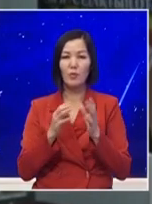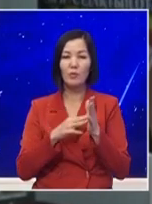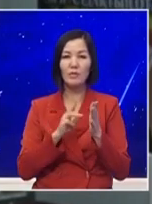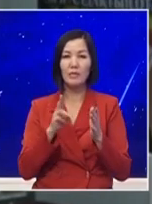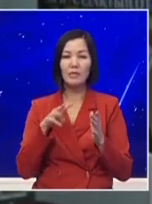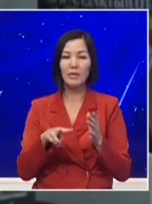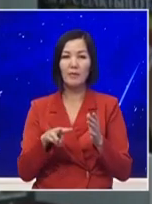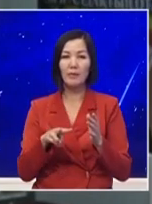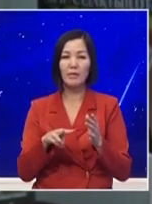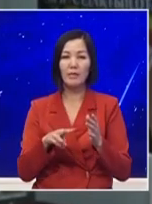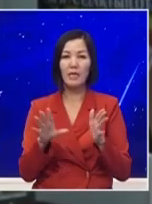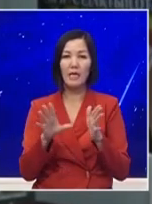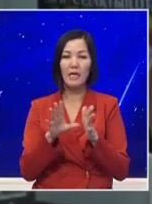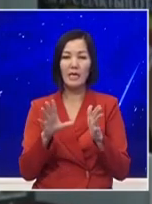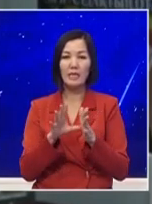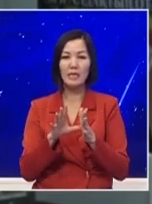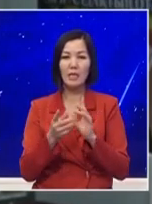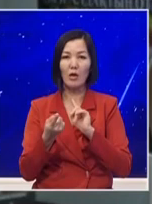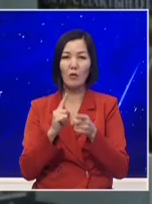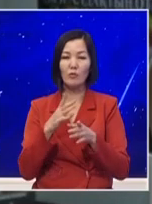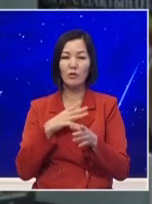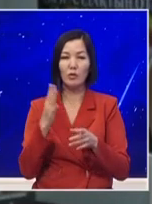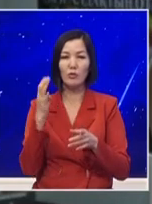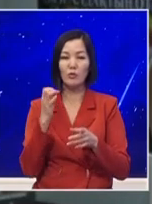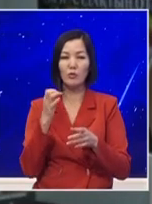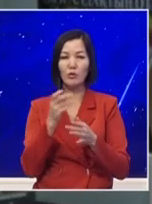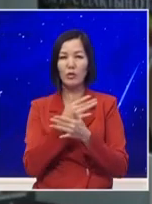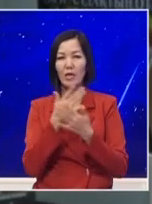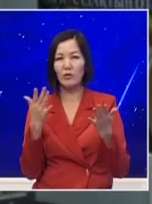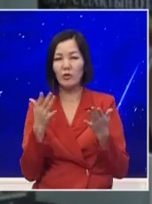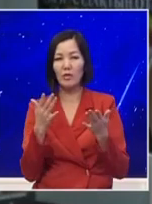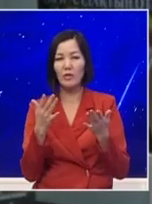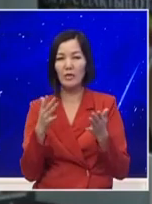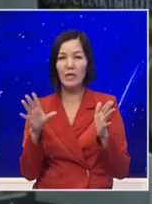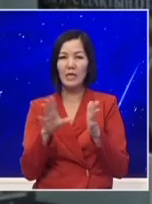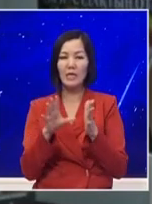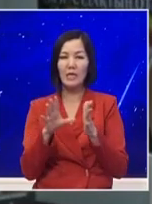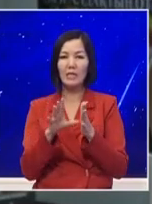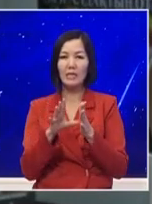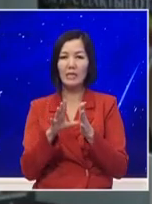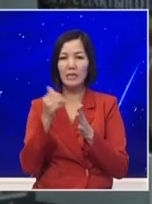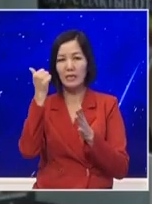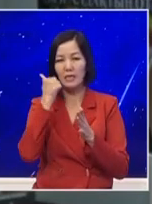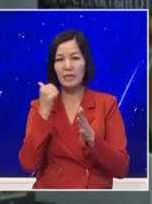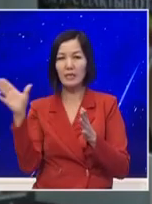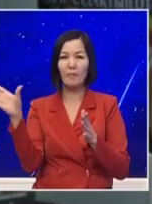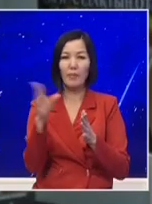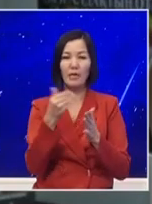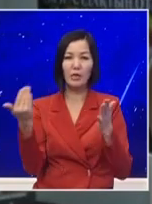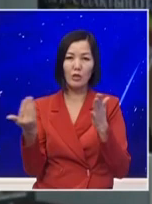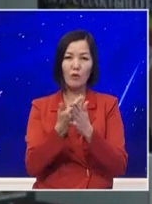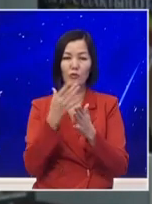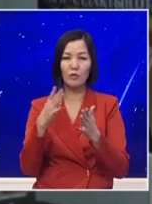километр электр желісі ауысты. 400-ден аса жаңағы электр бағандары ескіріп кеткен орында